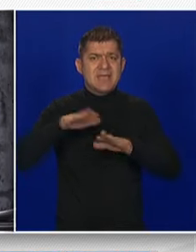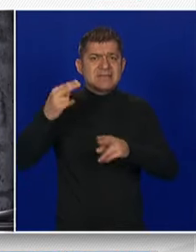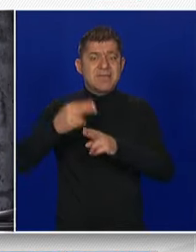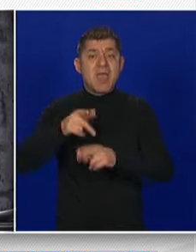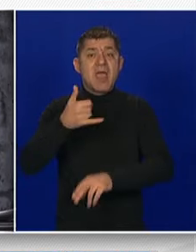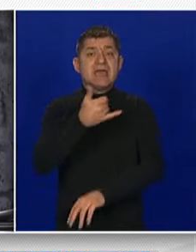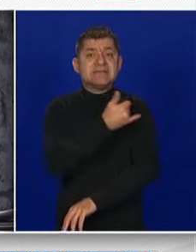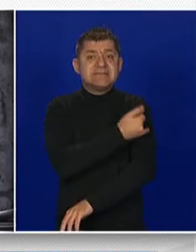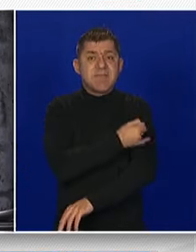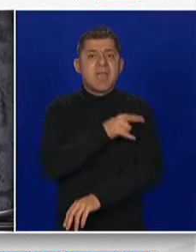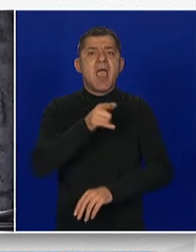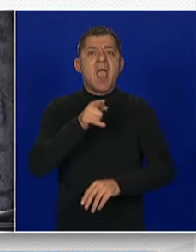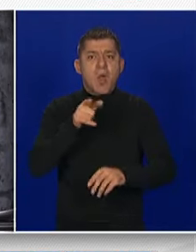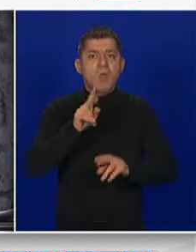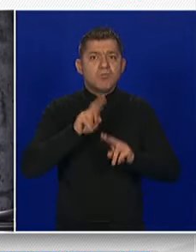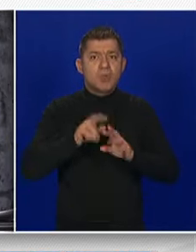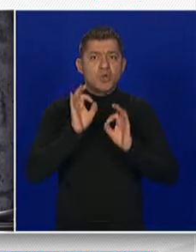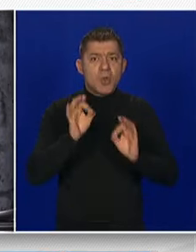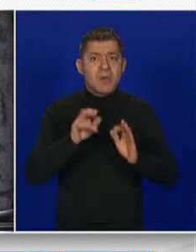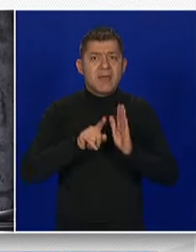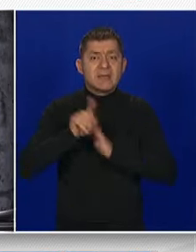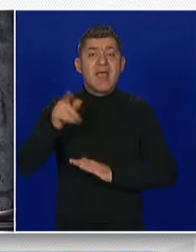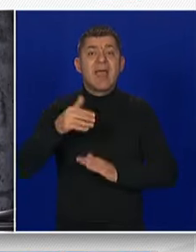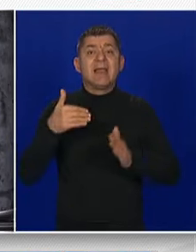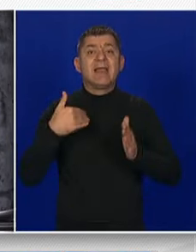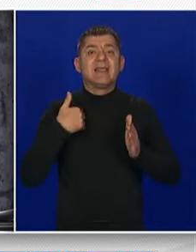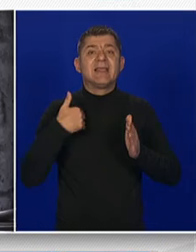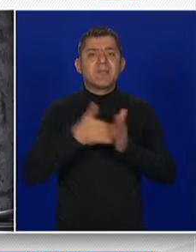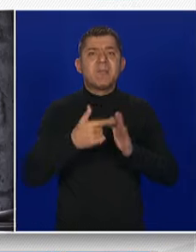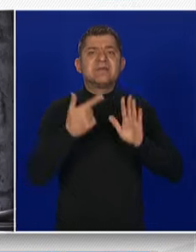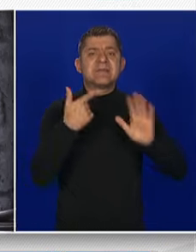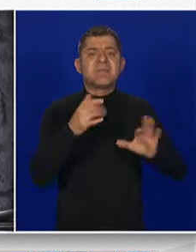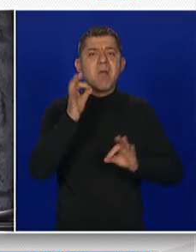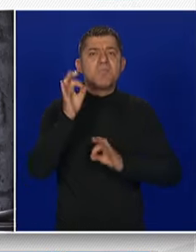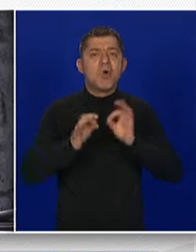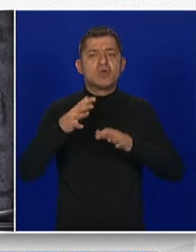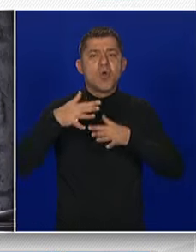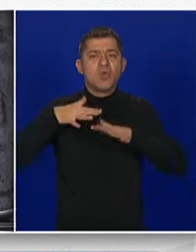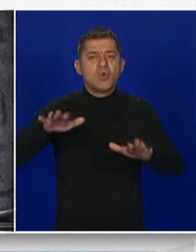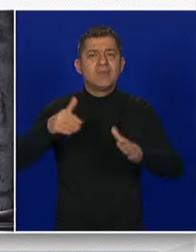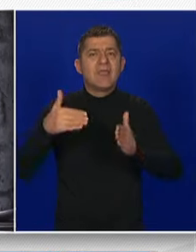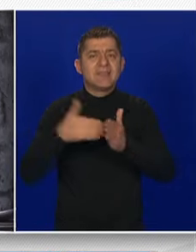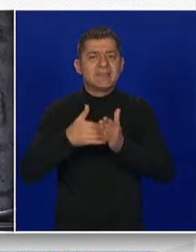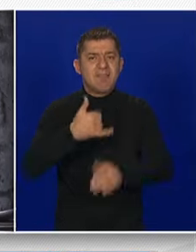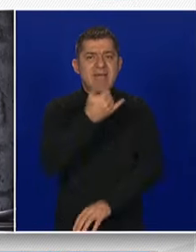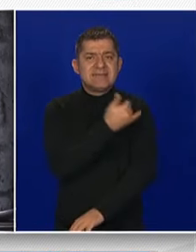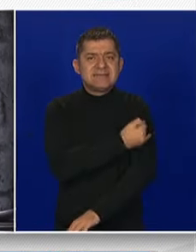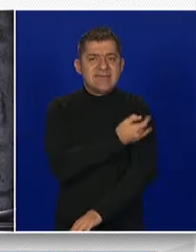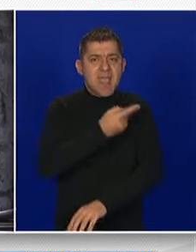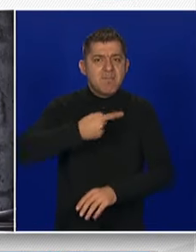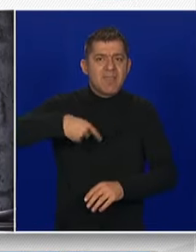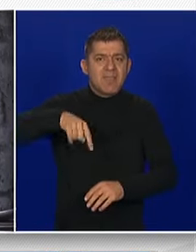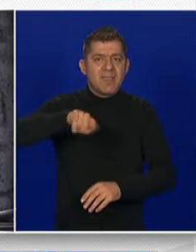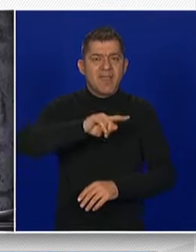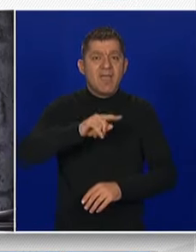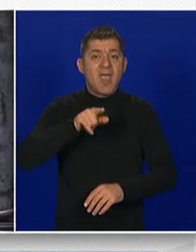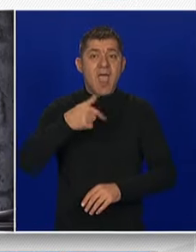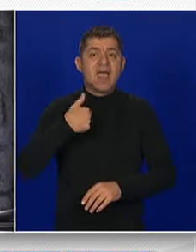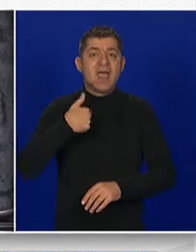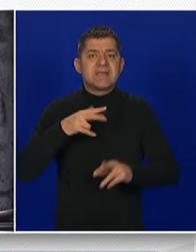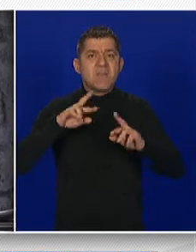učinkovito, trebamo postići nekih 70% obuhvata. Ja se nadam da ćemo do tih